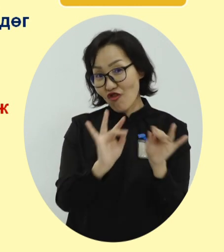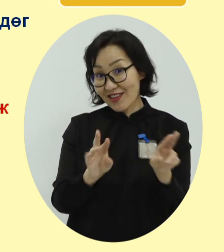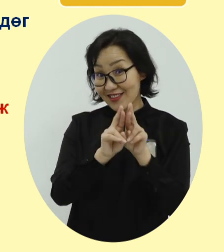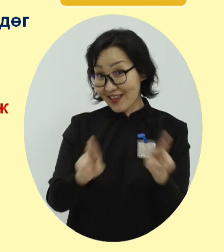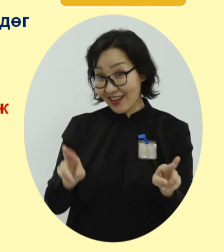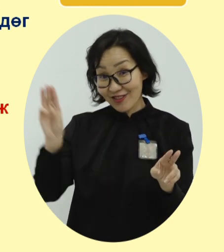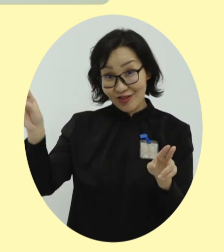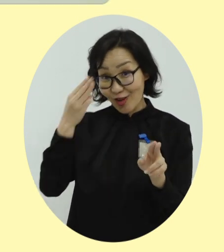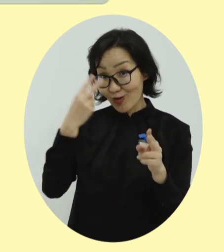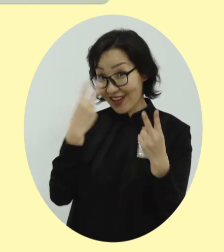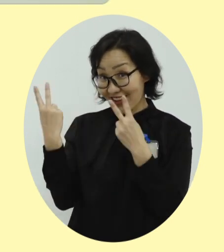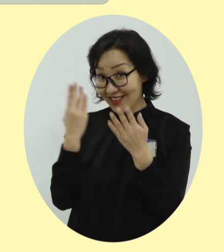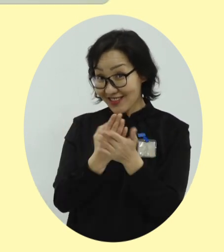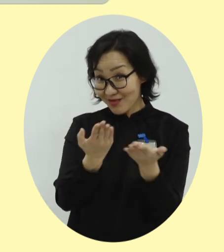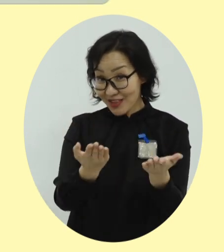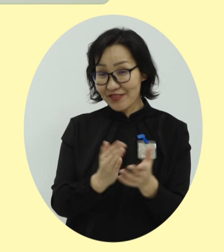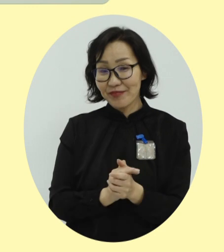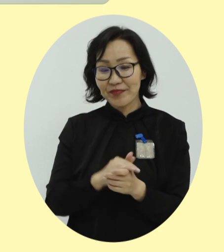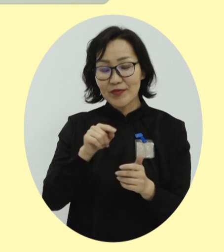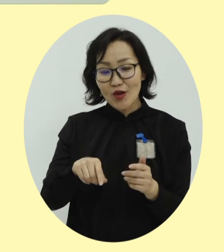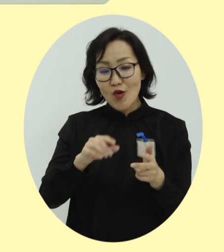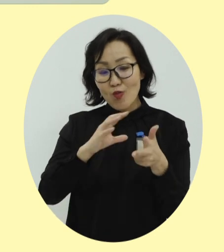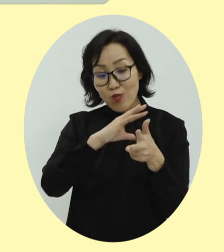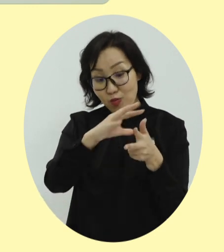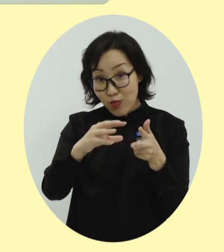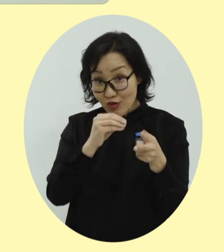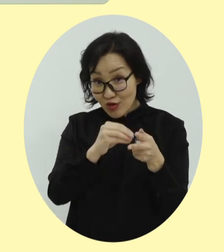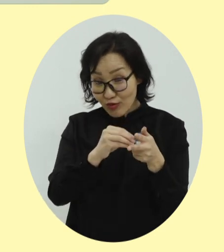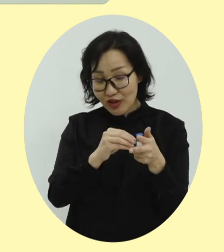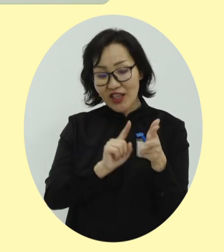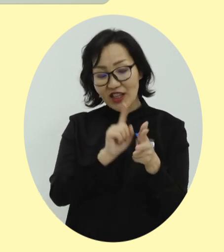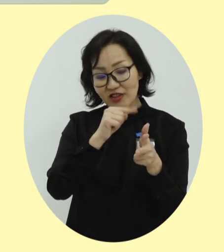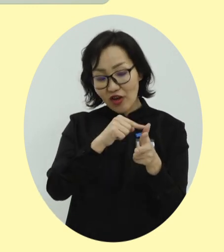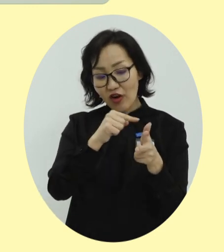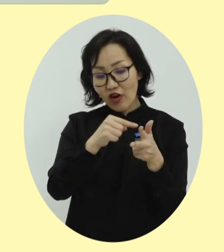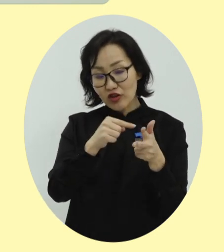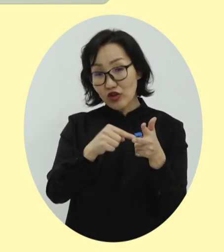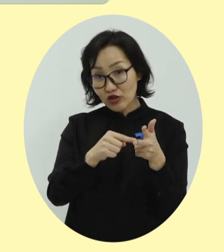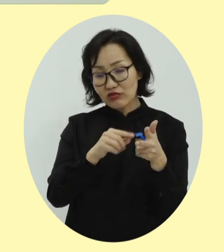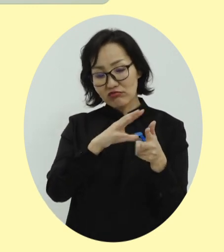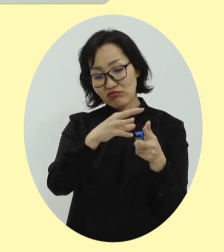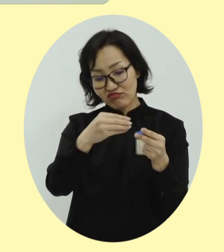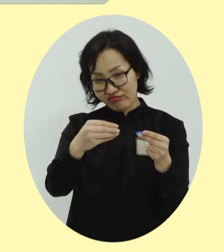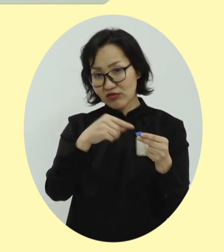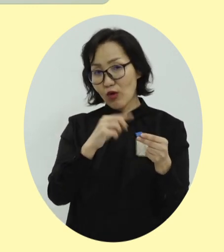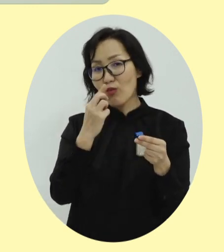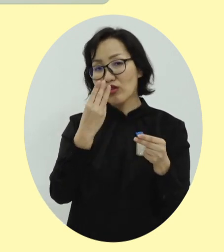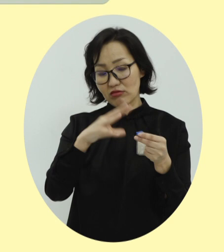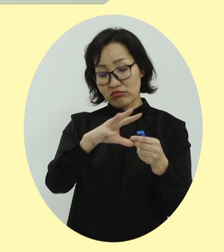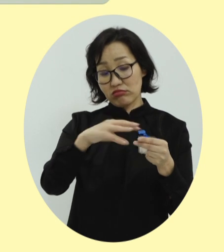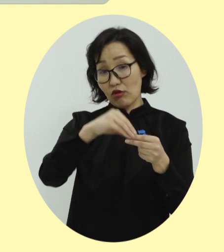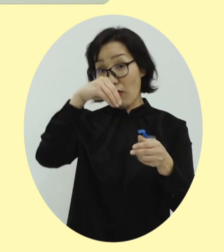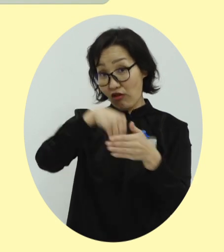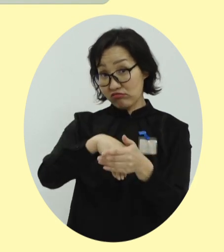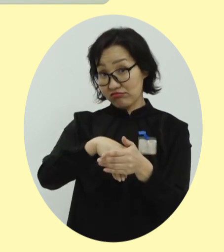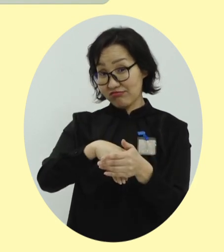тодруулан харууллаа. Өдрийн тэмдэглэл бүтцийн хувьд эхлэл, гол, төгсгөл гэсэн бүсгээс бүтнэ гэдгийг эндээс